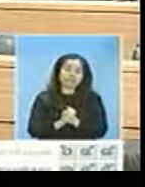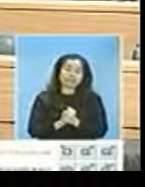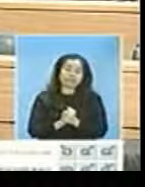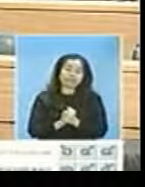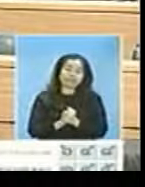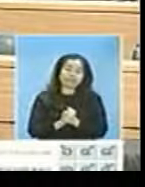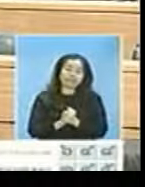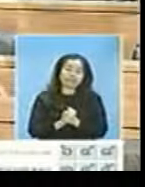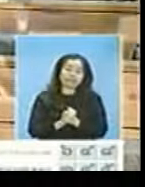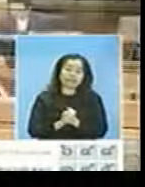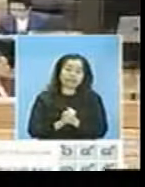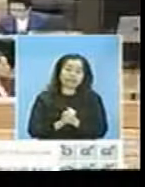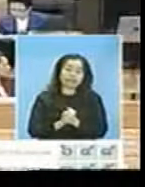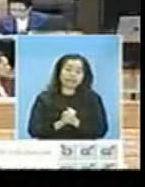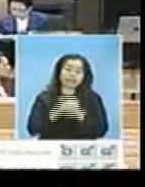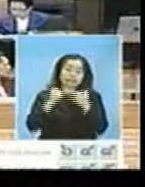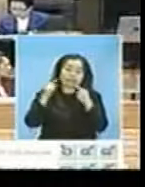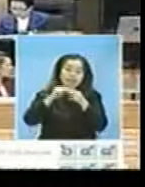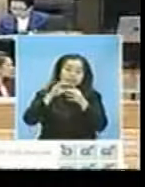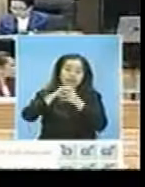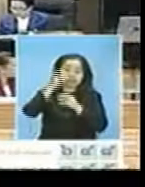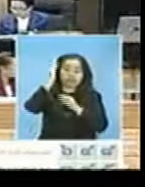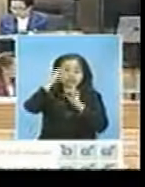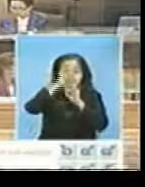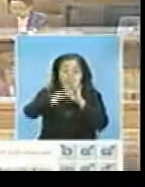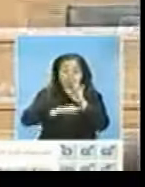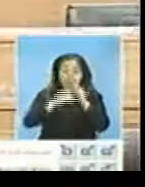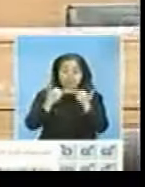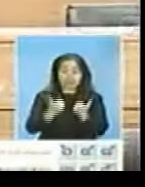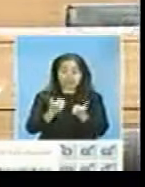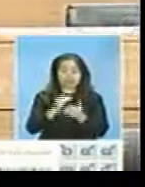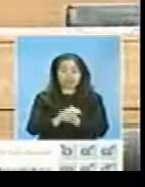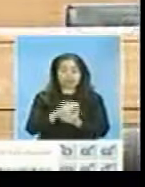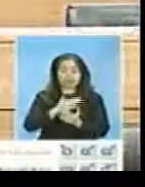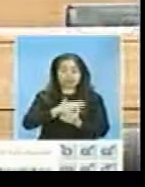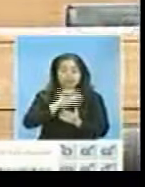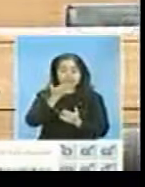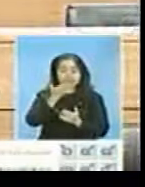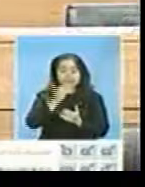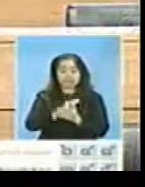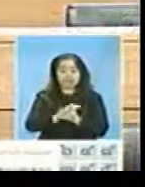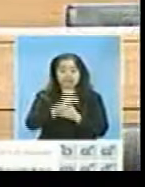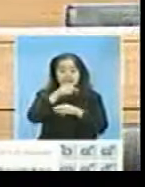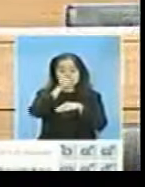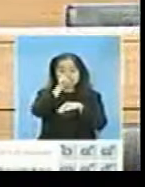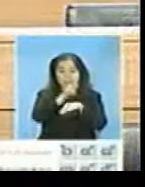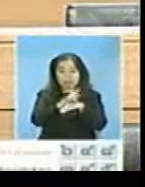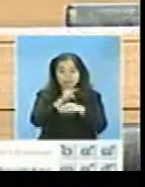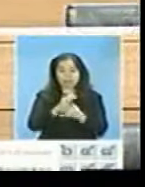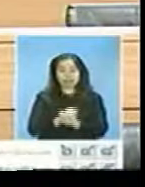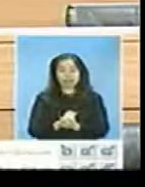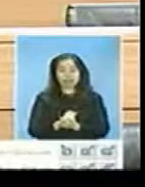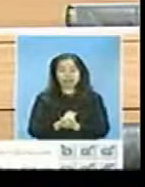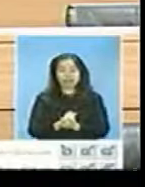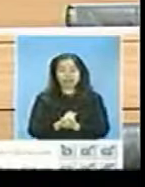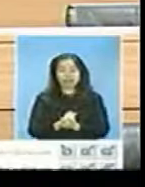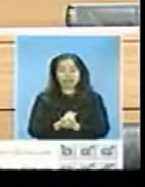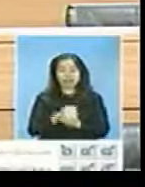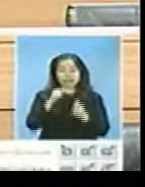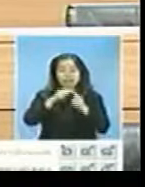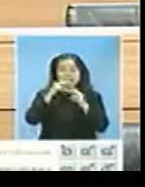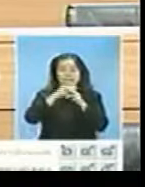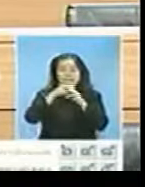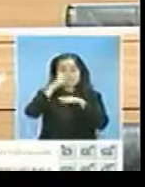าคำแปรยติของผมนั้นผมอยากให้ท่านประธานและโดยเฉพาะท่านสาม